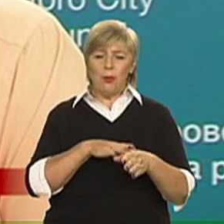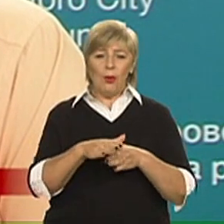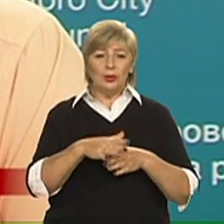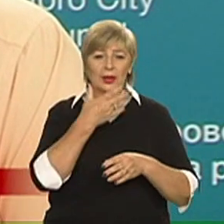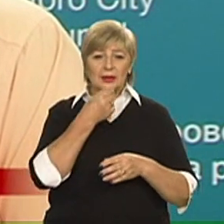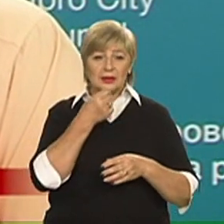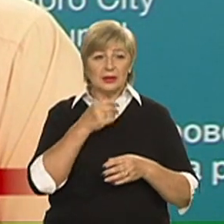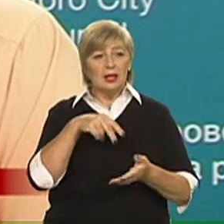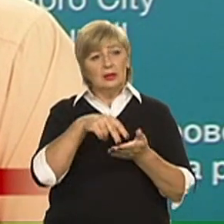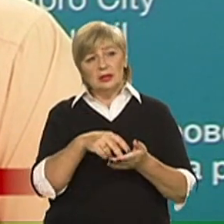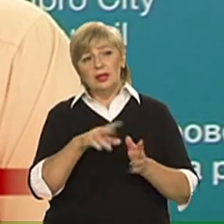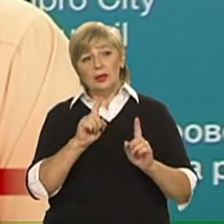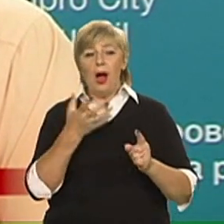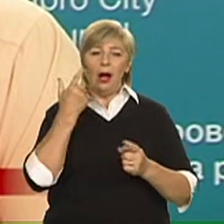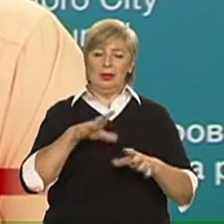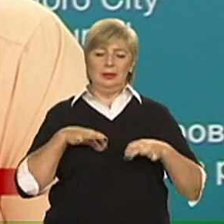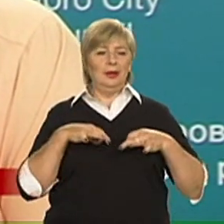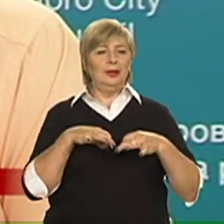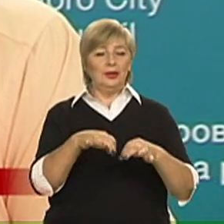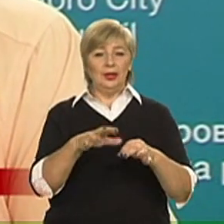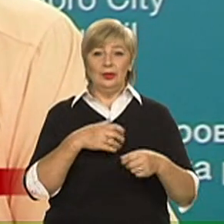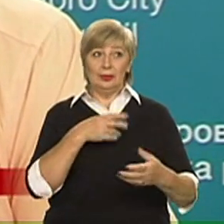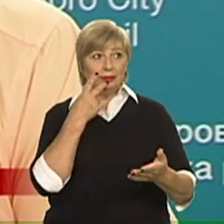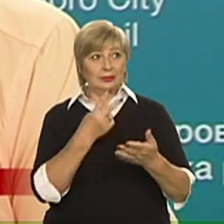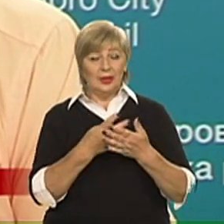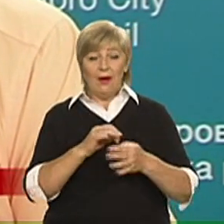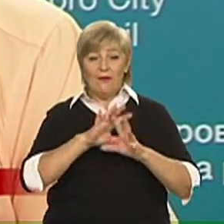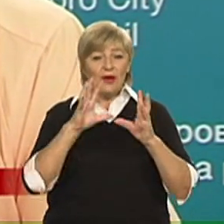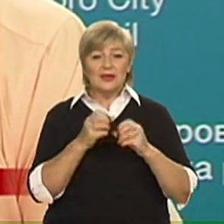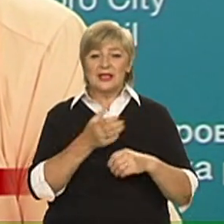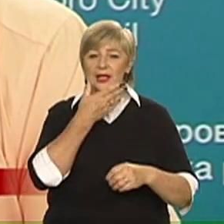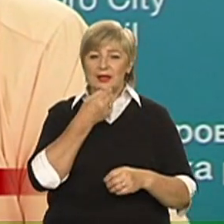А когда они едут, они предстают перед зрителем во всей красе.